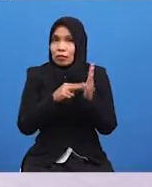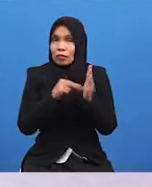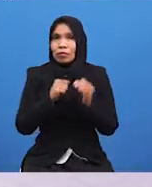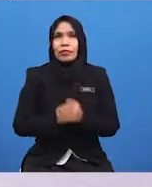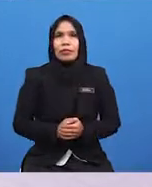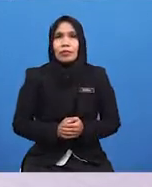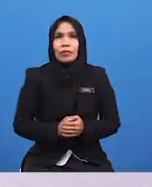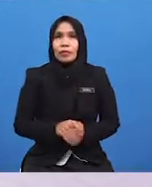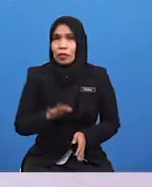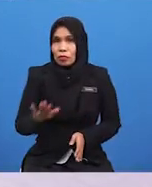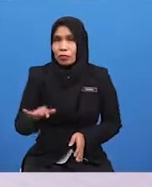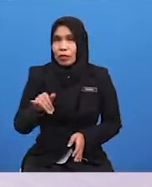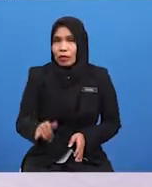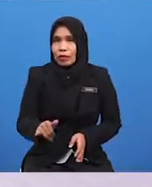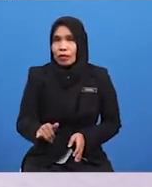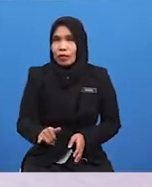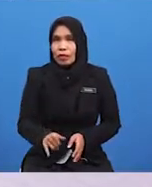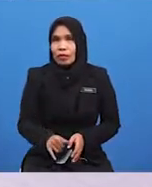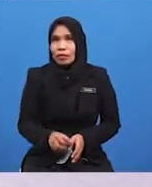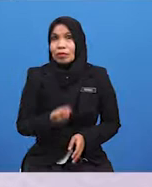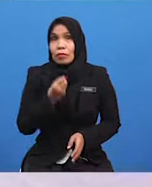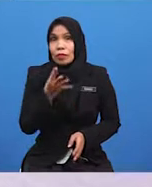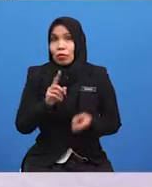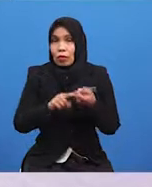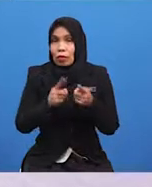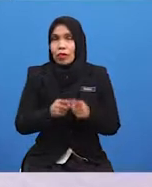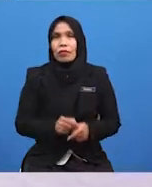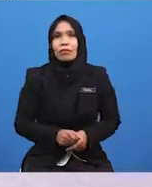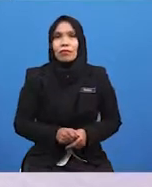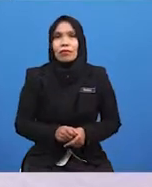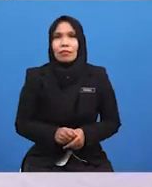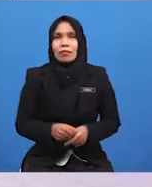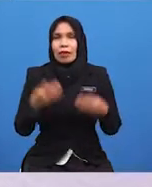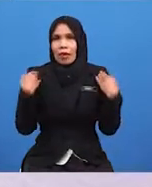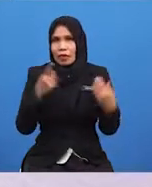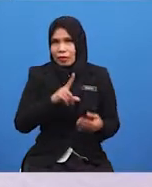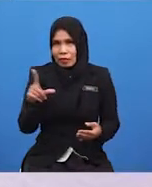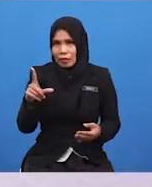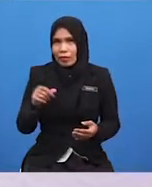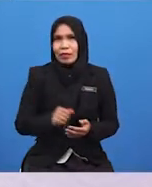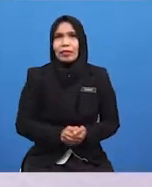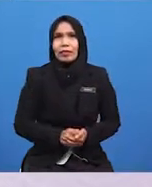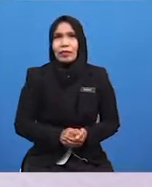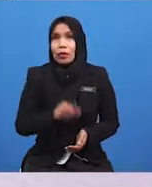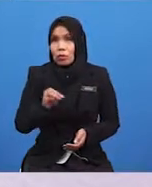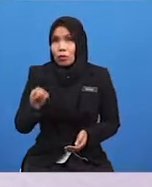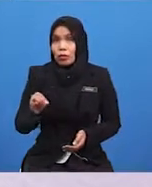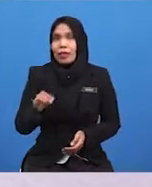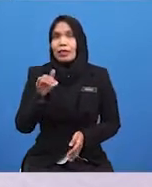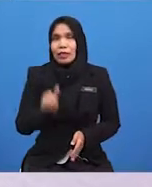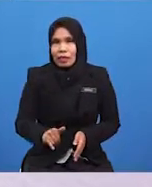yang menegur kawan untuk tidak canting adalah contoh murid yang mematuhi